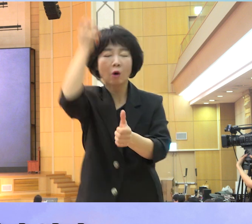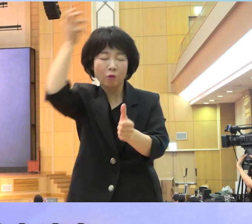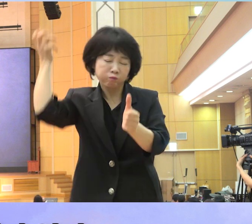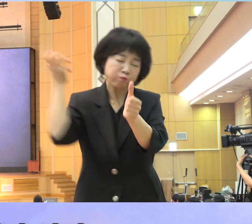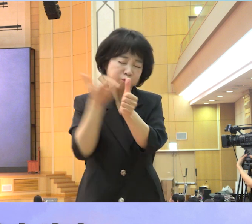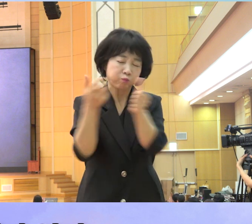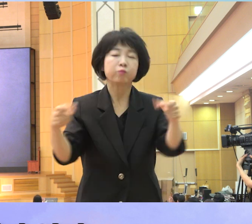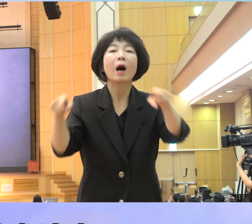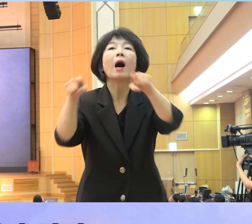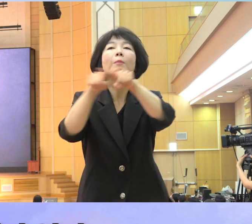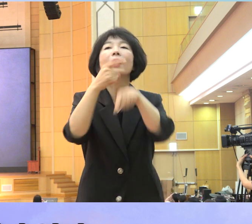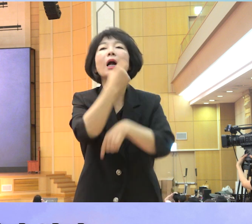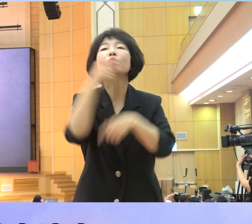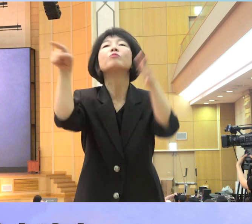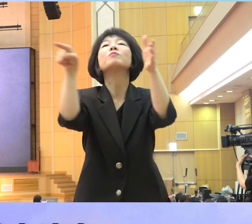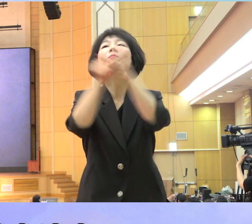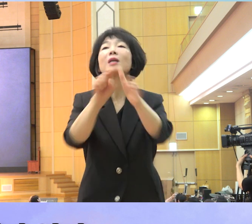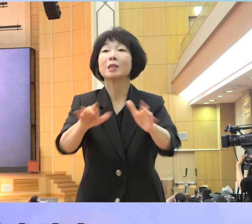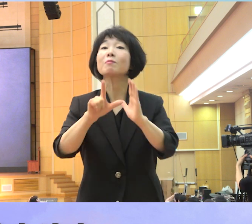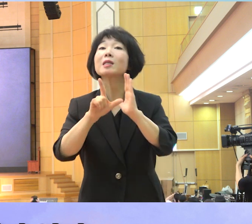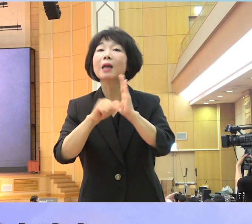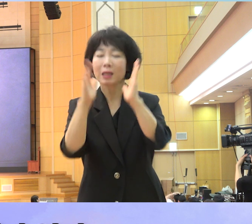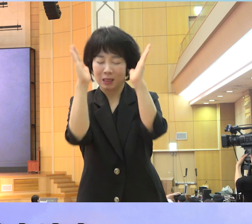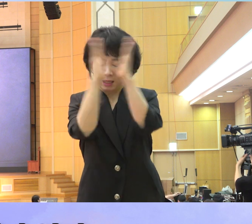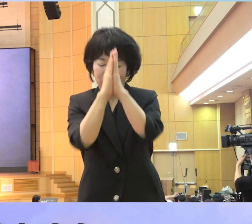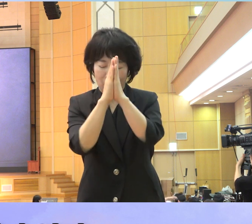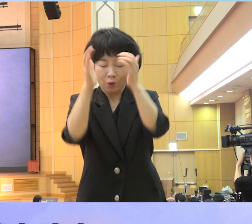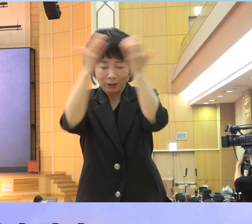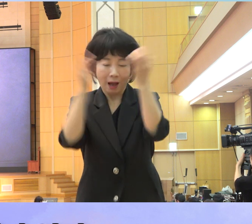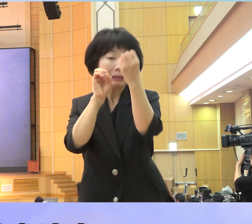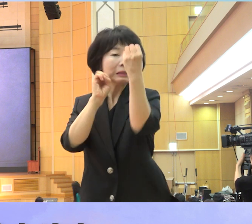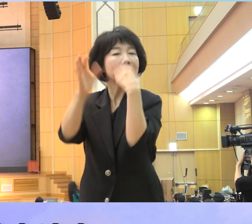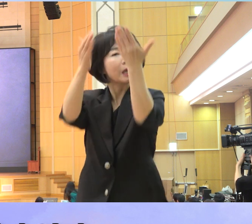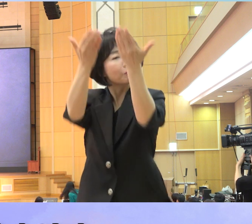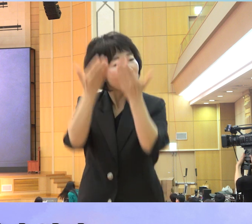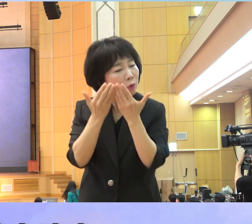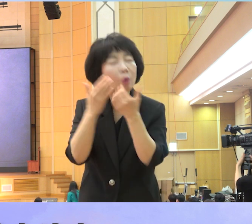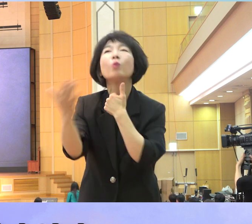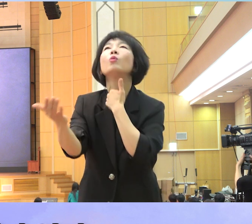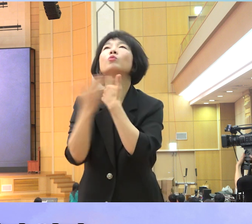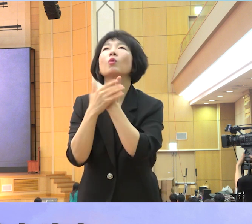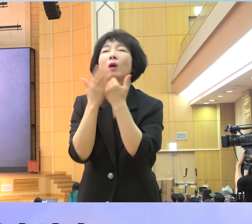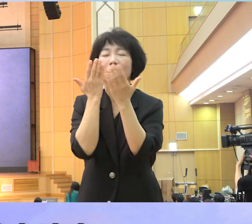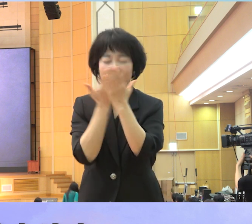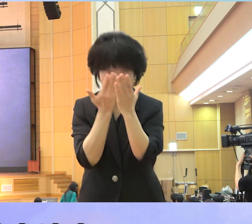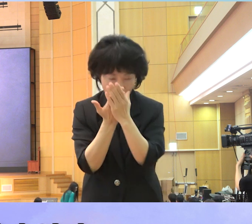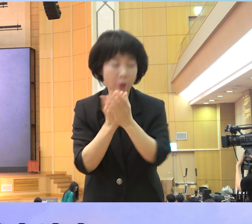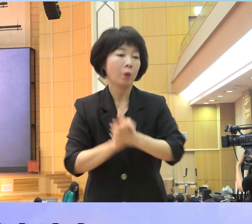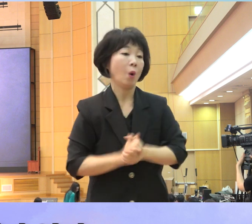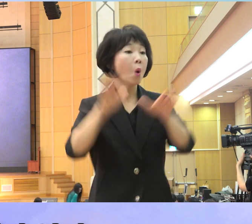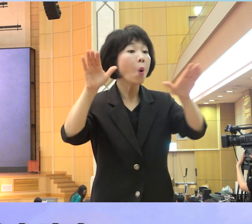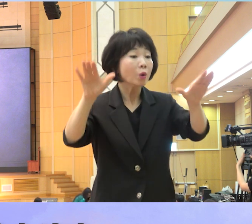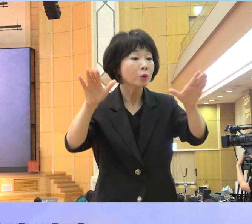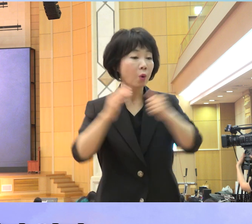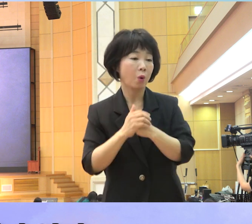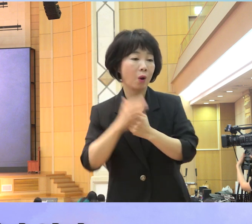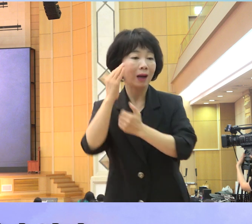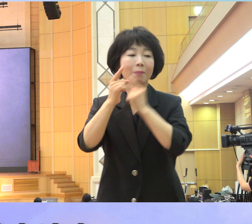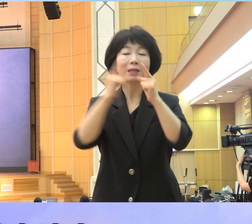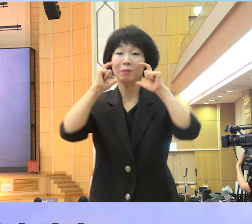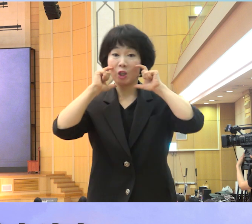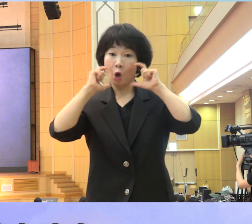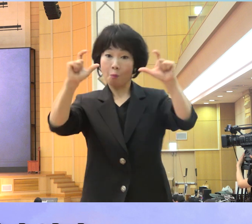있기를 원하는 줄 믿습니다. 이 시간 기도하는 것들이 다 응답될 수 있도록 도와주시옵소서. 오늘도 하나님의